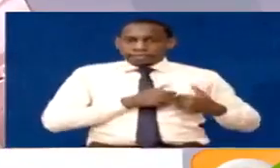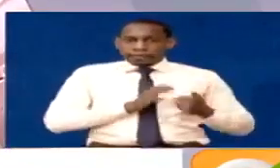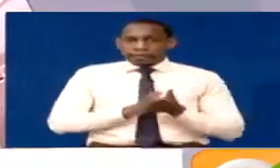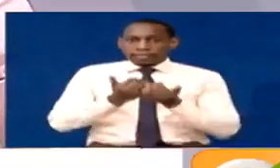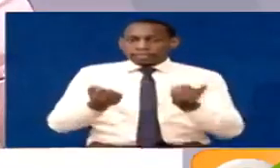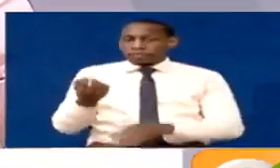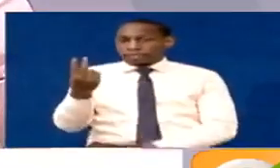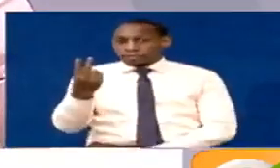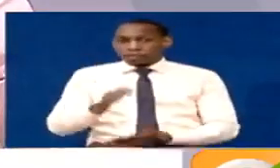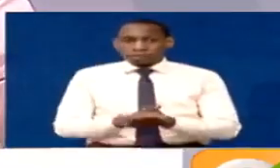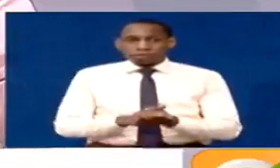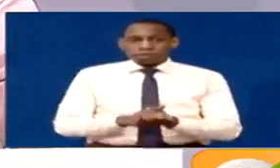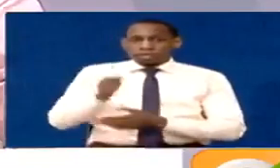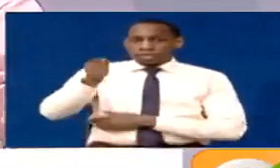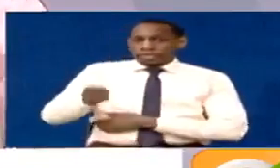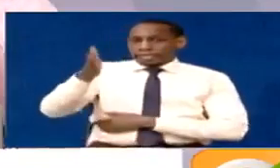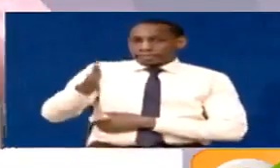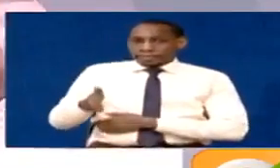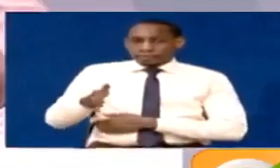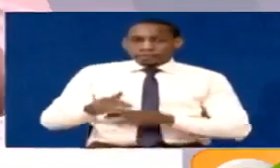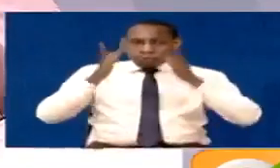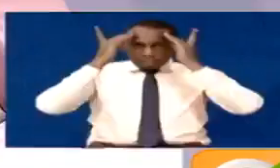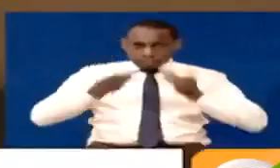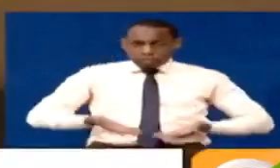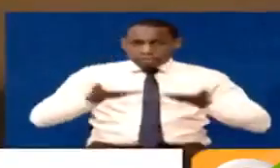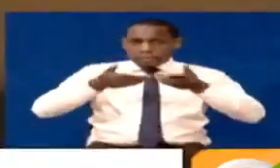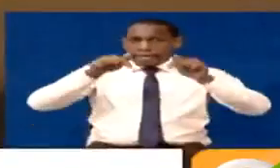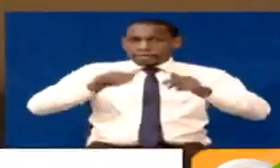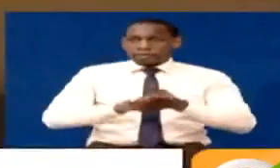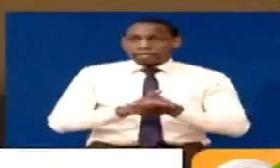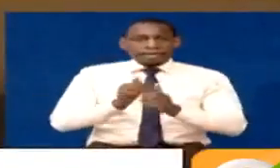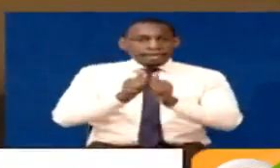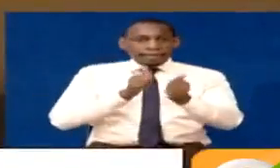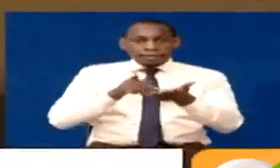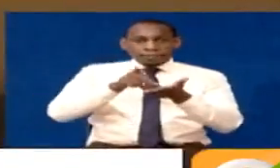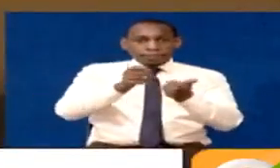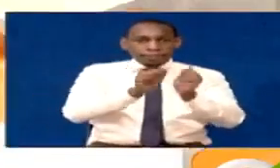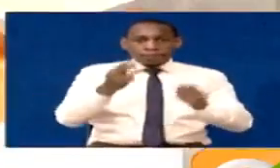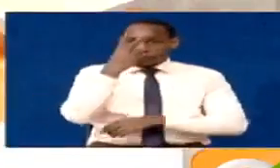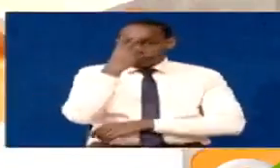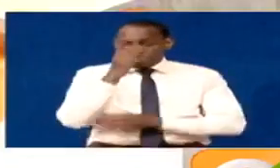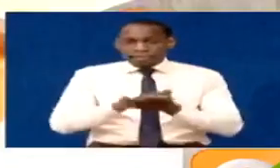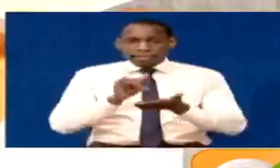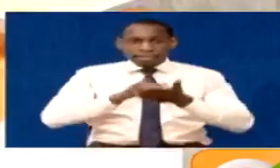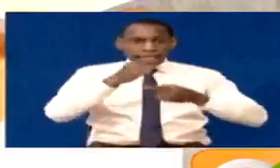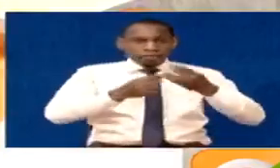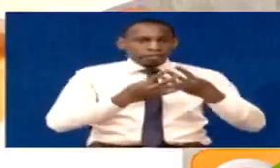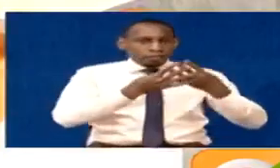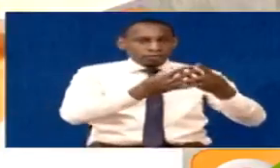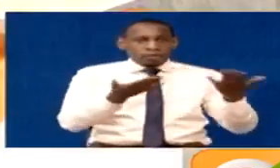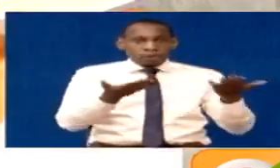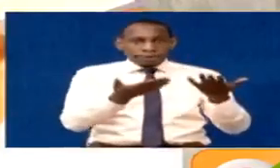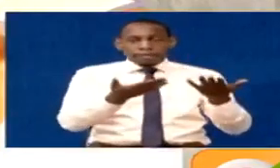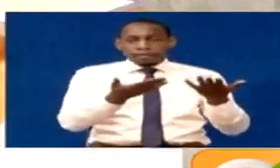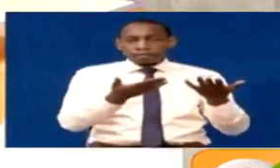na wanawe wawili. Hakimu Florence Muchemi katika uamuzi wake hii leo amekataa kuachiliwa kwa mshukiwa huyo anayeendelea kuzuiliwa